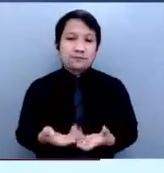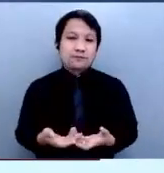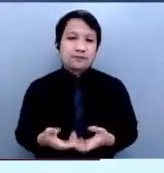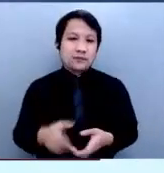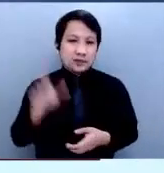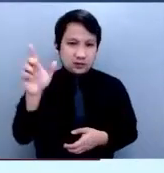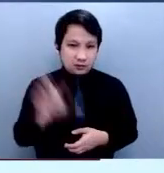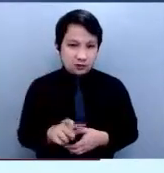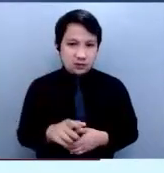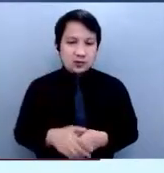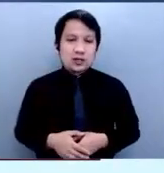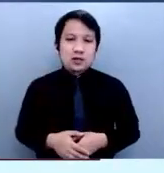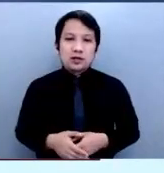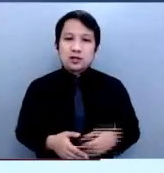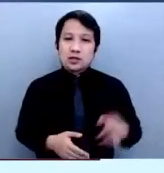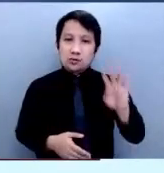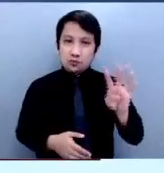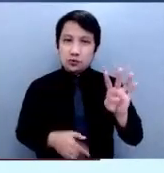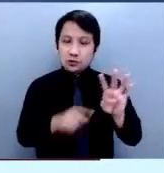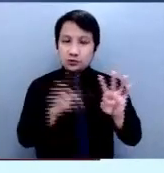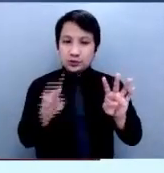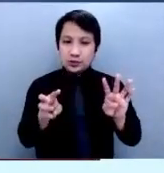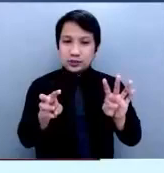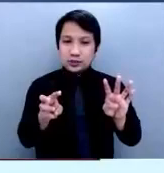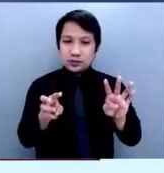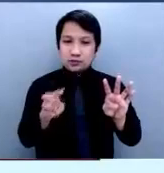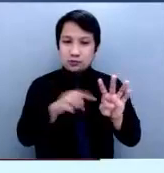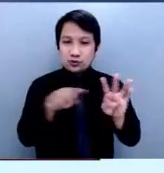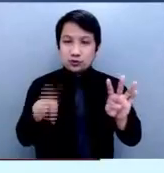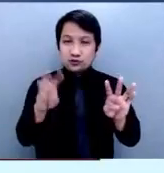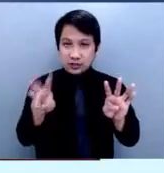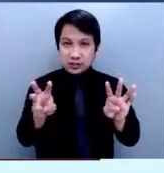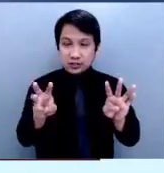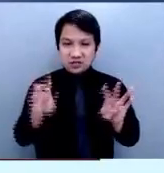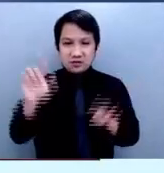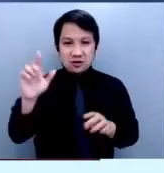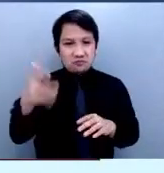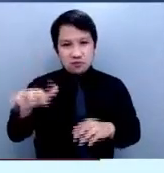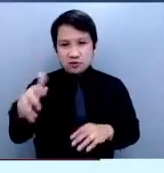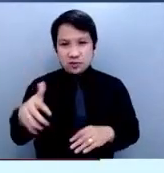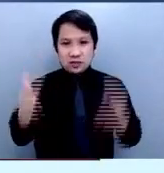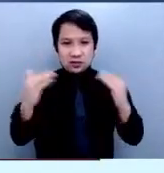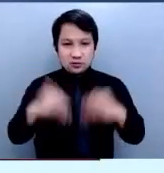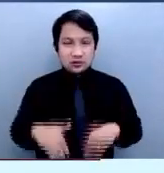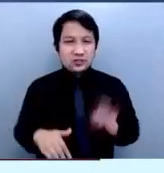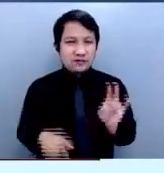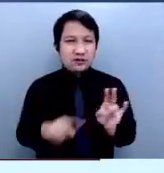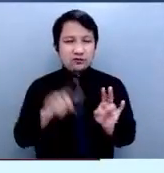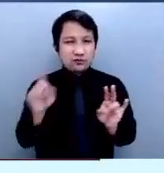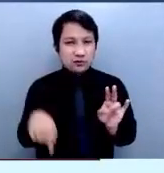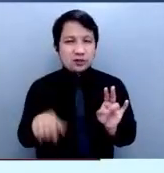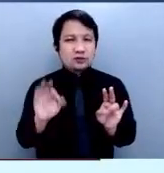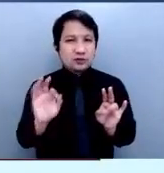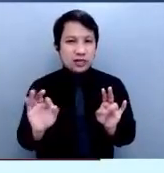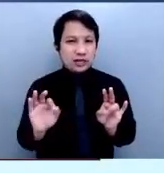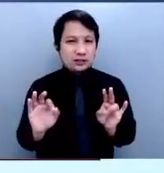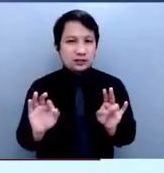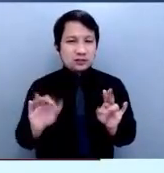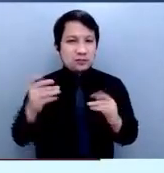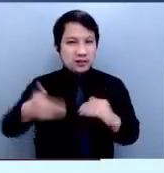po kayo. Kung 4 to 6 points, moderate risk. Habang high risk naman, kung 7 points at